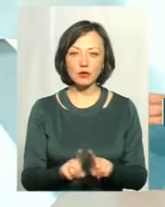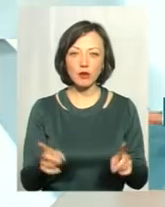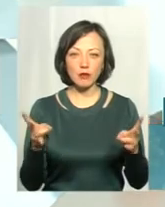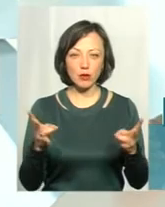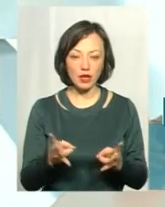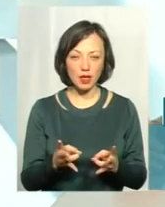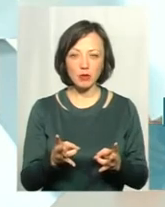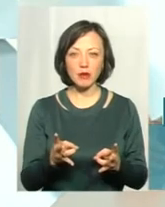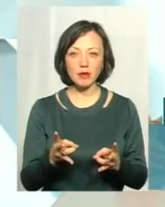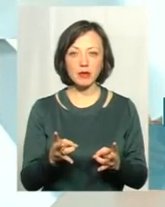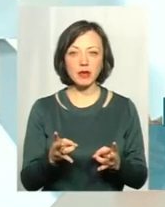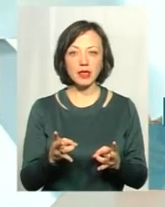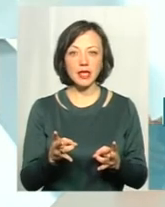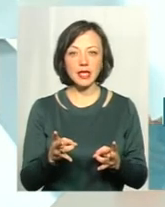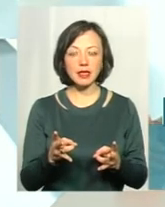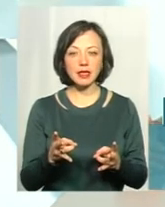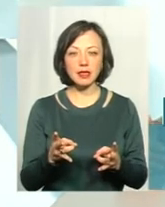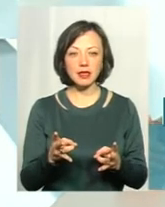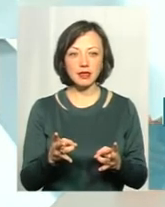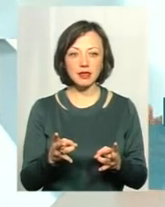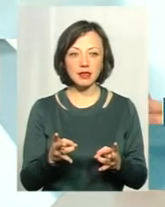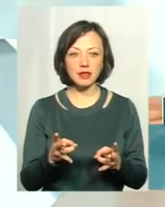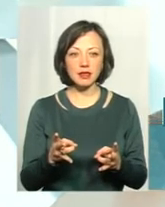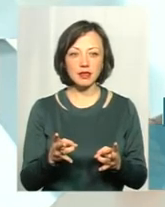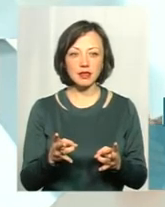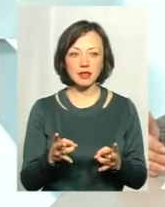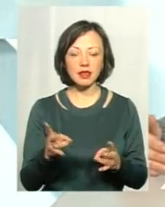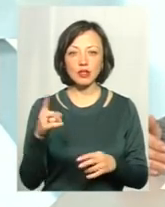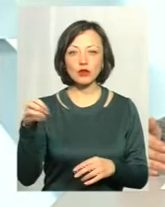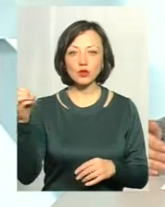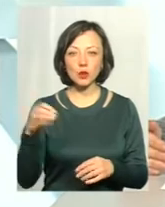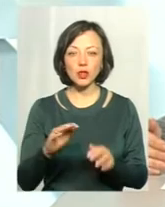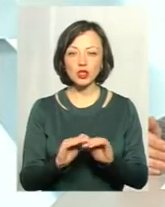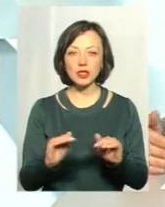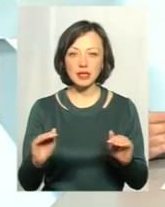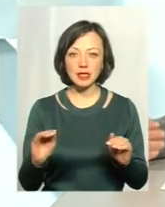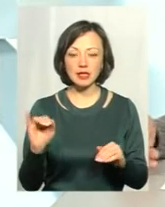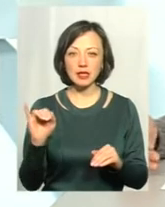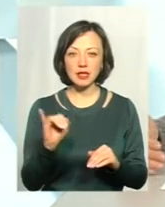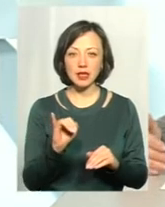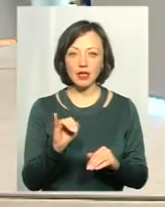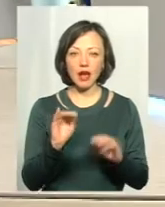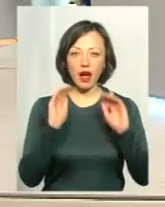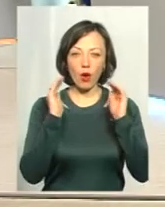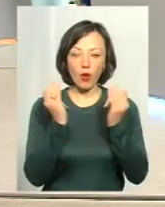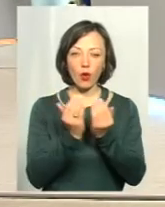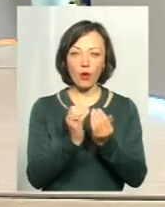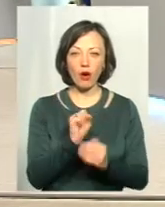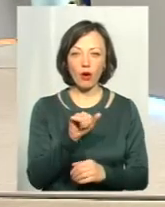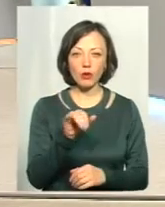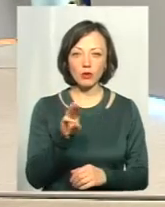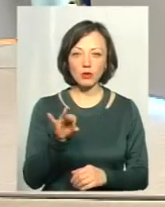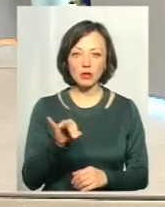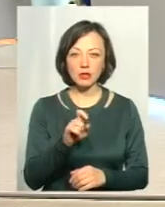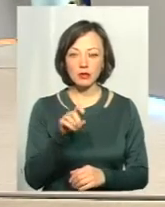потребами, і особливі дітки, і сонячні діти, і аутисти, і